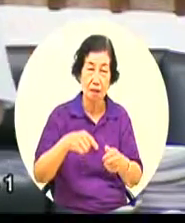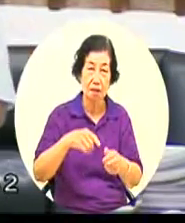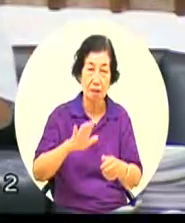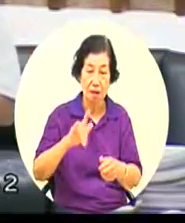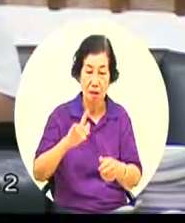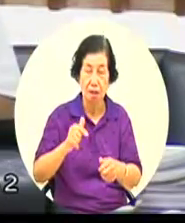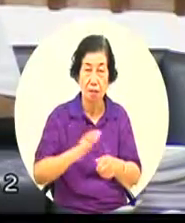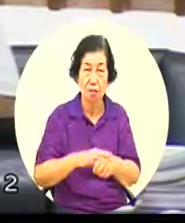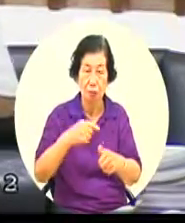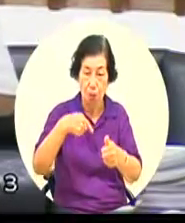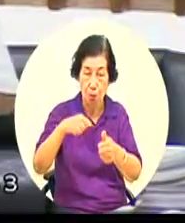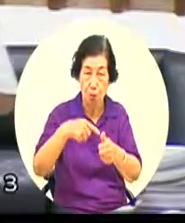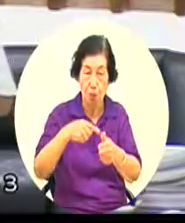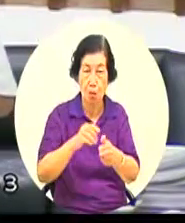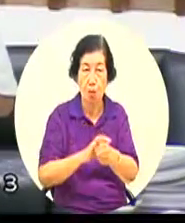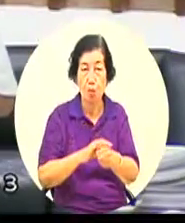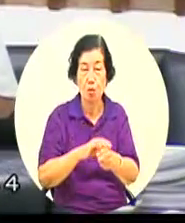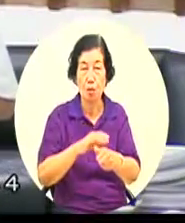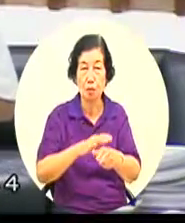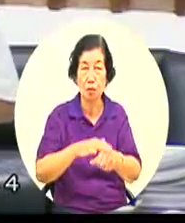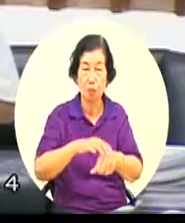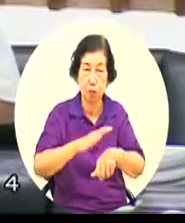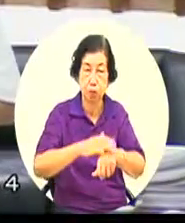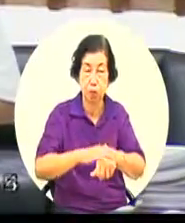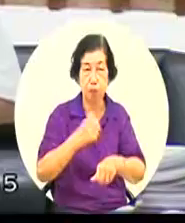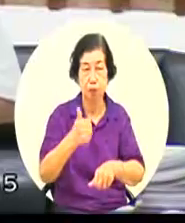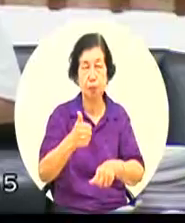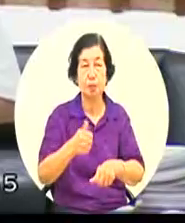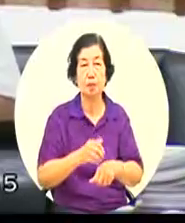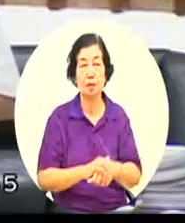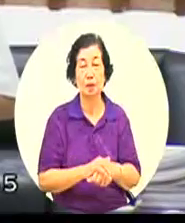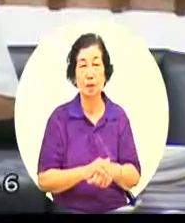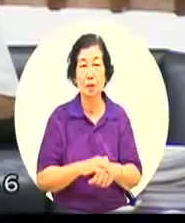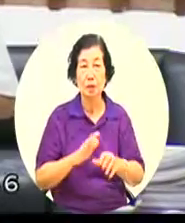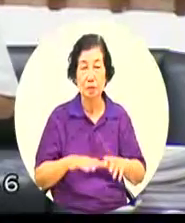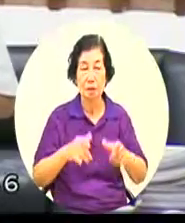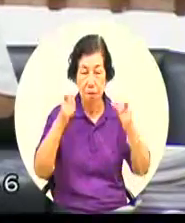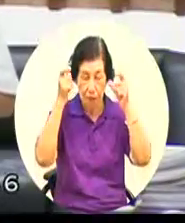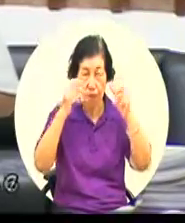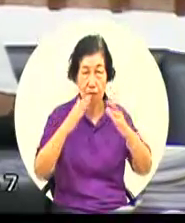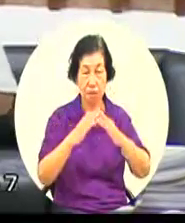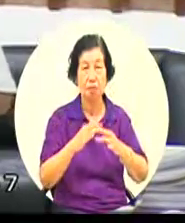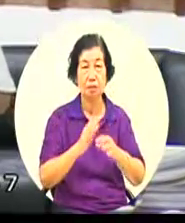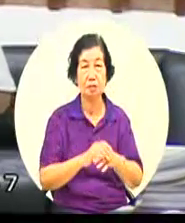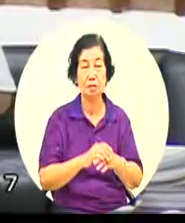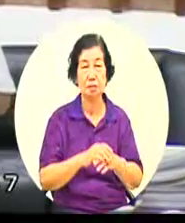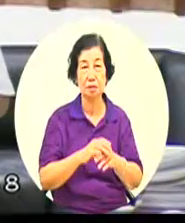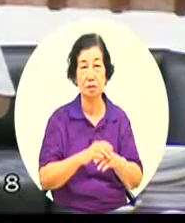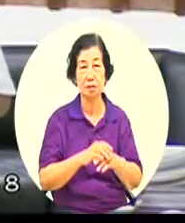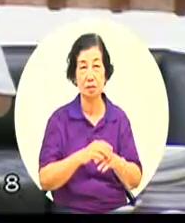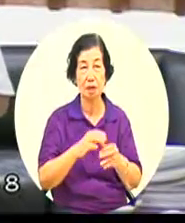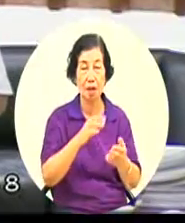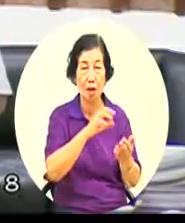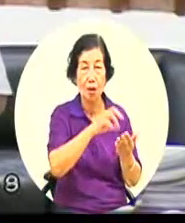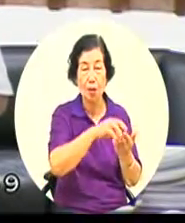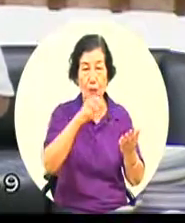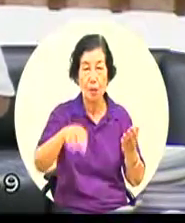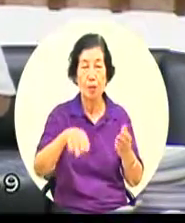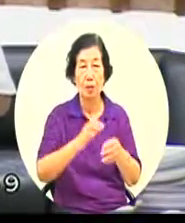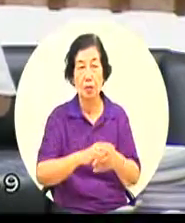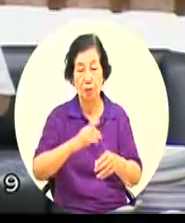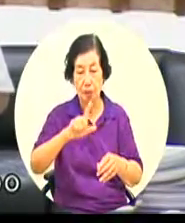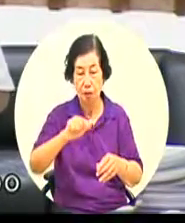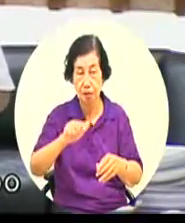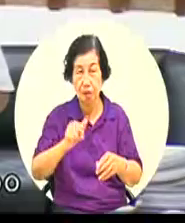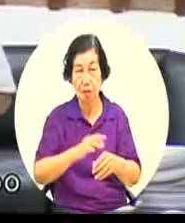网路讲，就是目前高雄市大特购最失败的地方，找老师来上课，那个老师你听五分